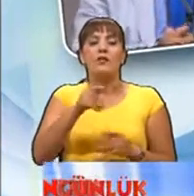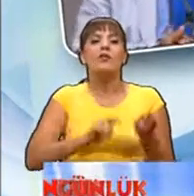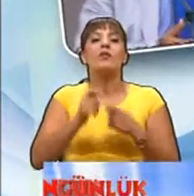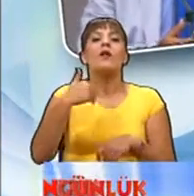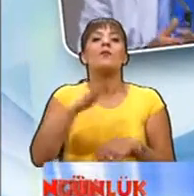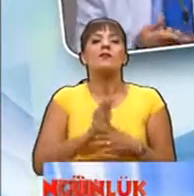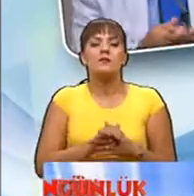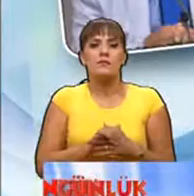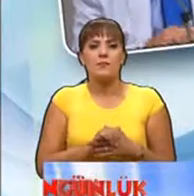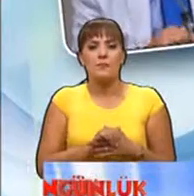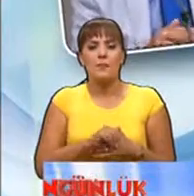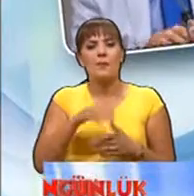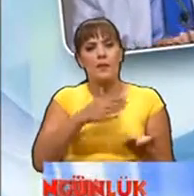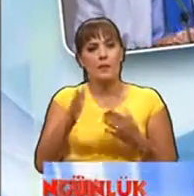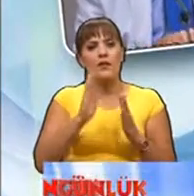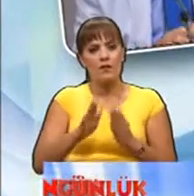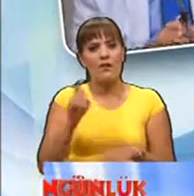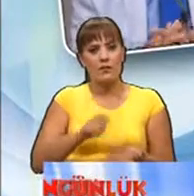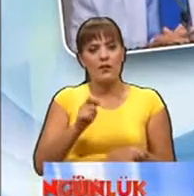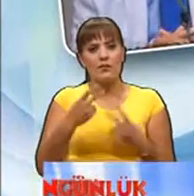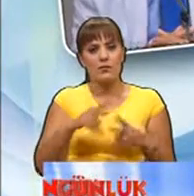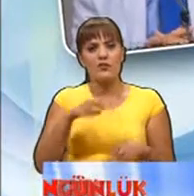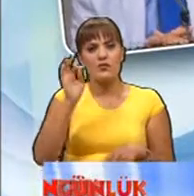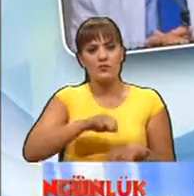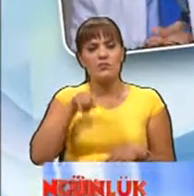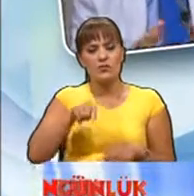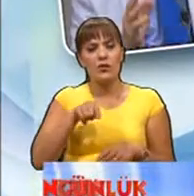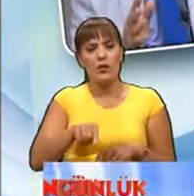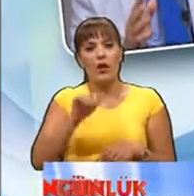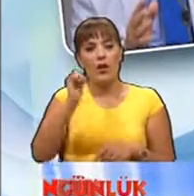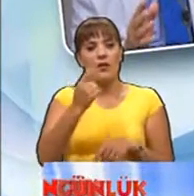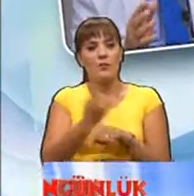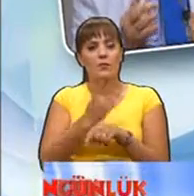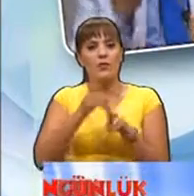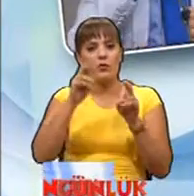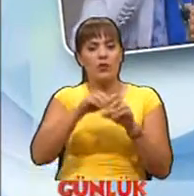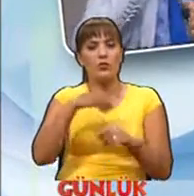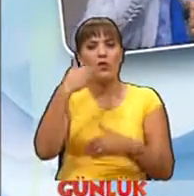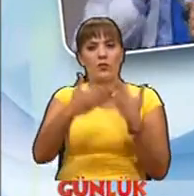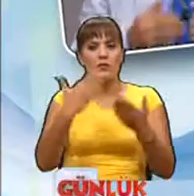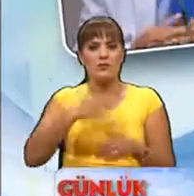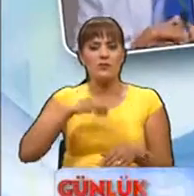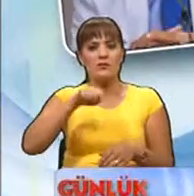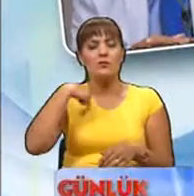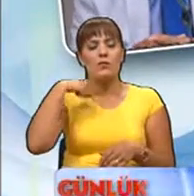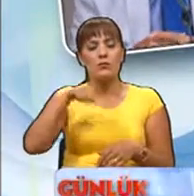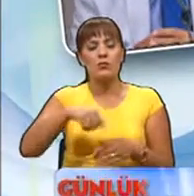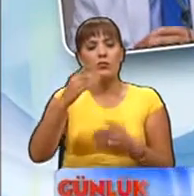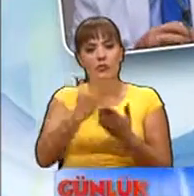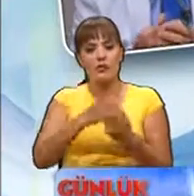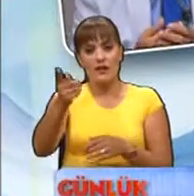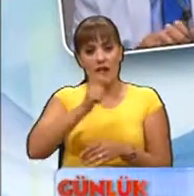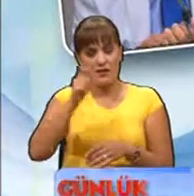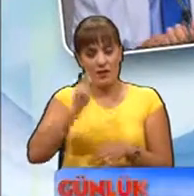uygulanmaz. Anlaşıldı. Evet, buyurun devam edebiliriz. Şimdi efendim konusu. Şöyle önemli bir konuya değinmek istiyorum. Siz buyurun. Bana bu programı